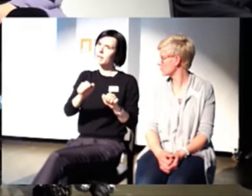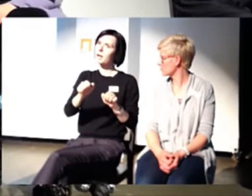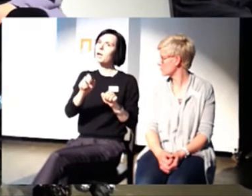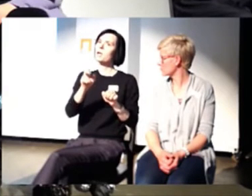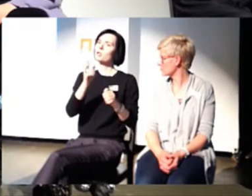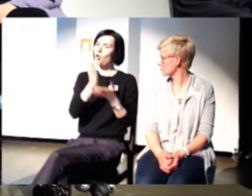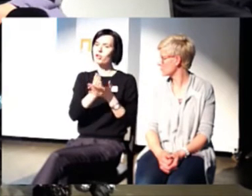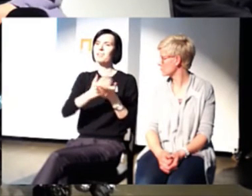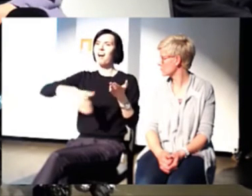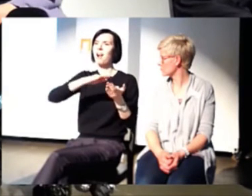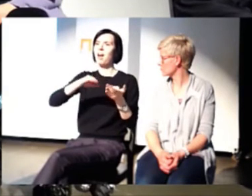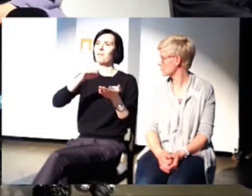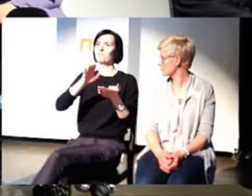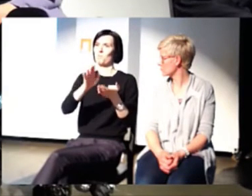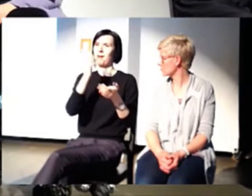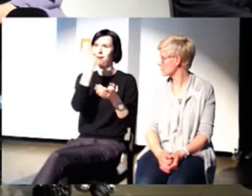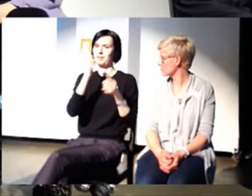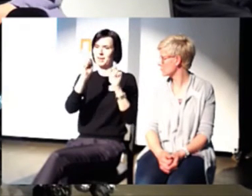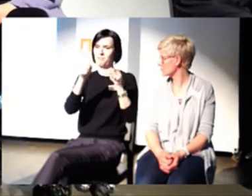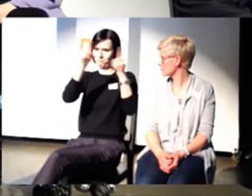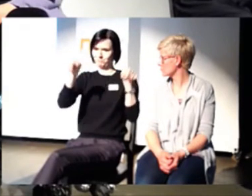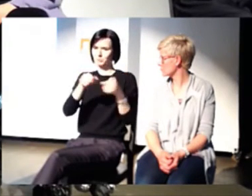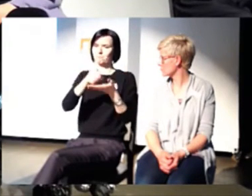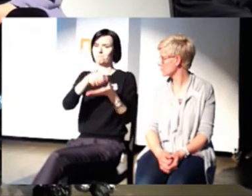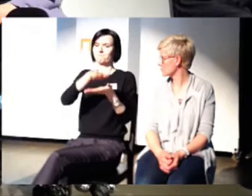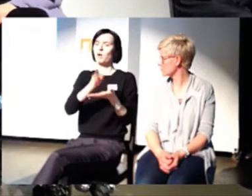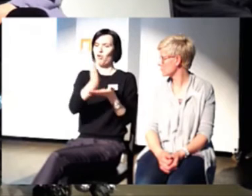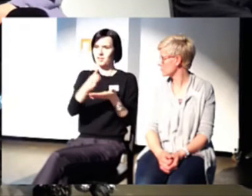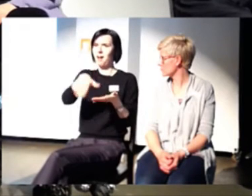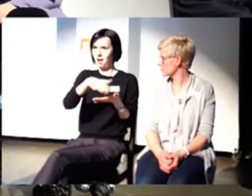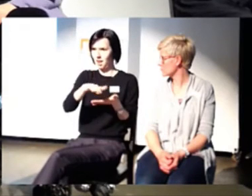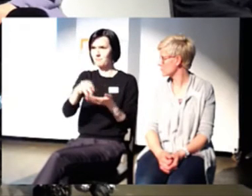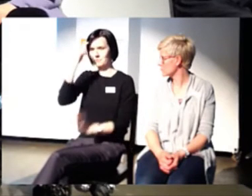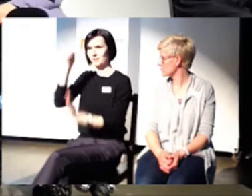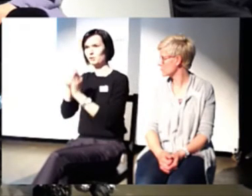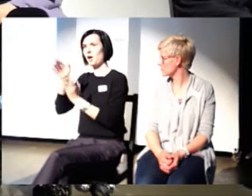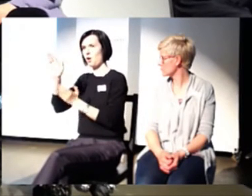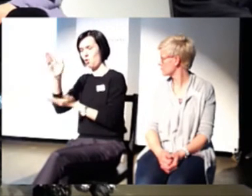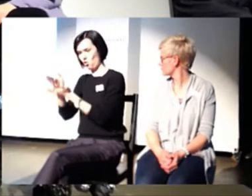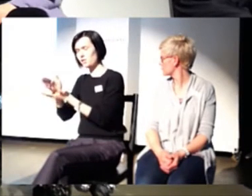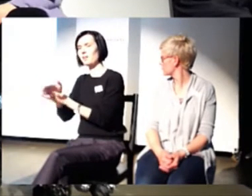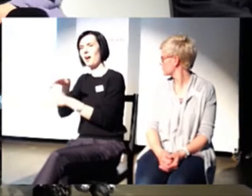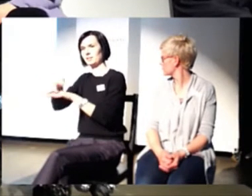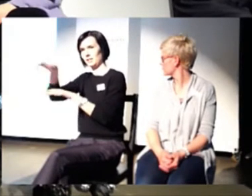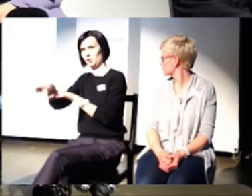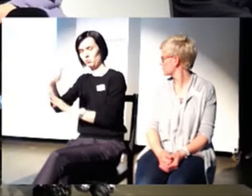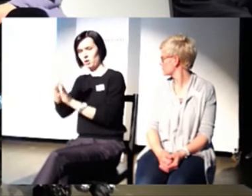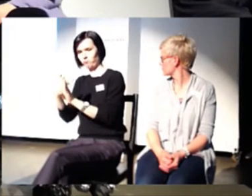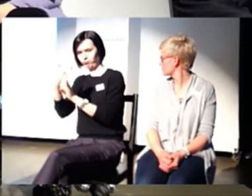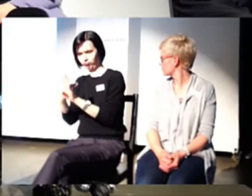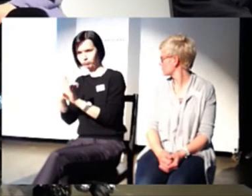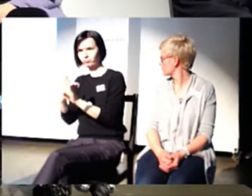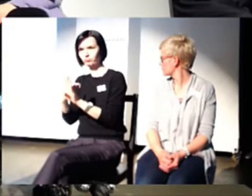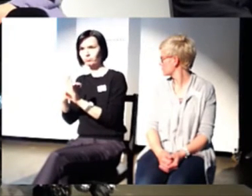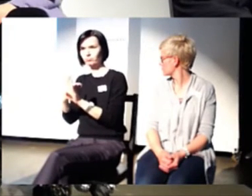arvioitavaksi. Tavallisesti hakemuksen tieteellistä ja taiteellista ansiokkuutta ja kiinnostavuutta